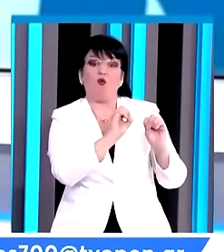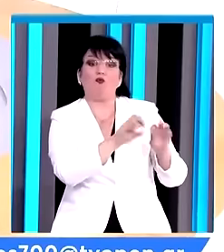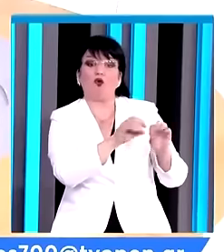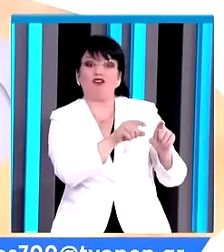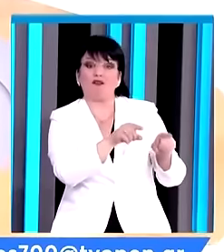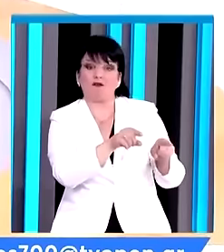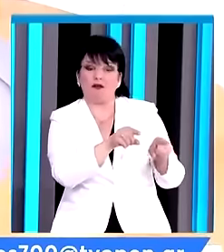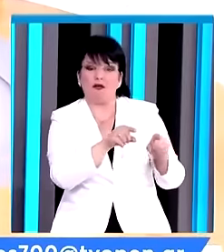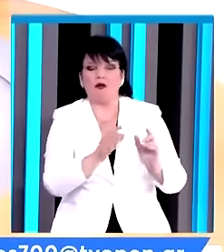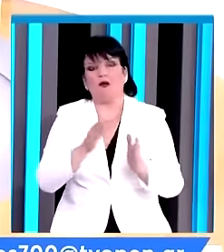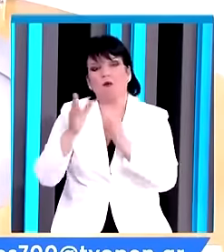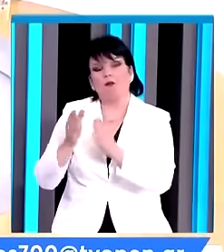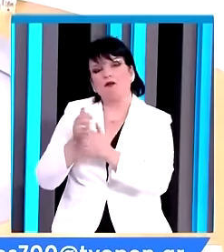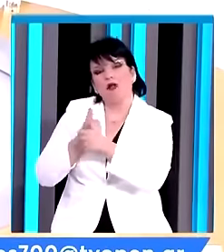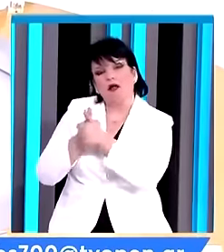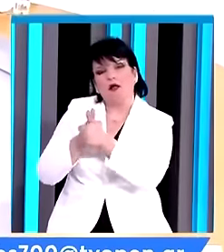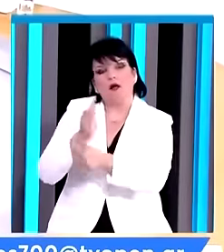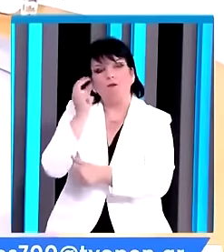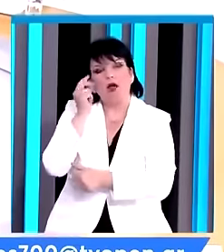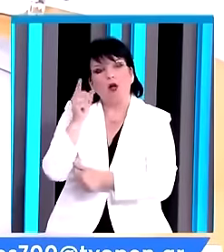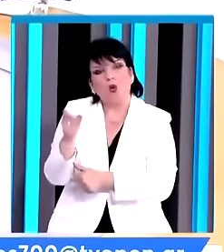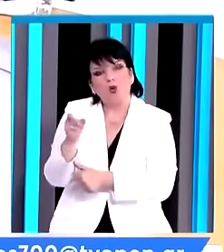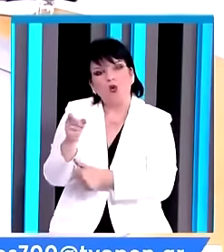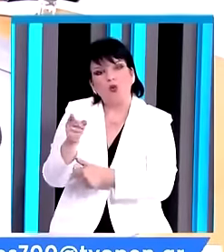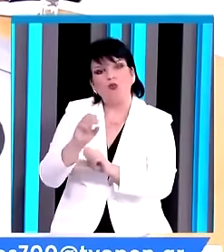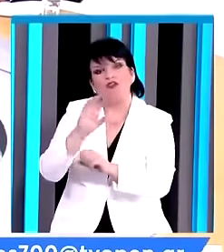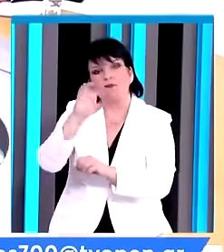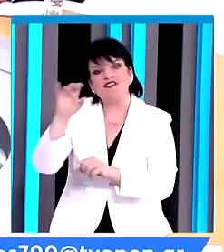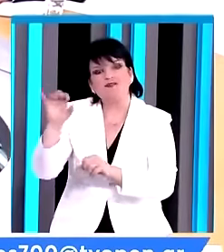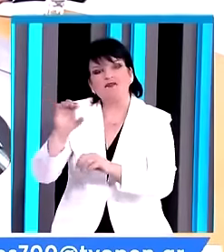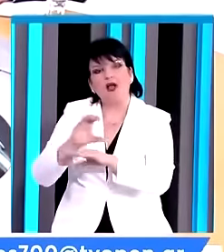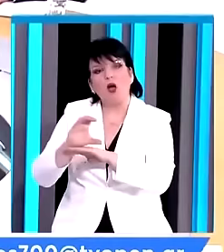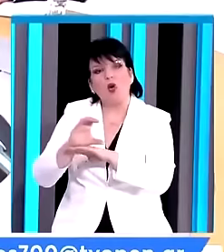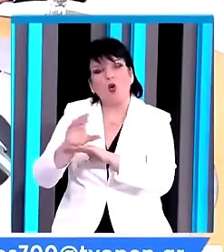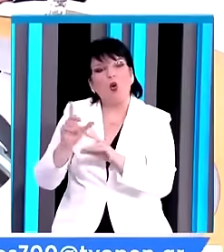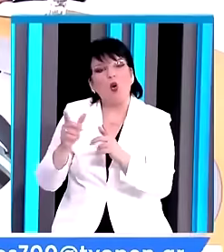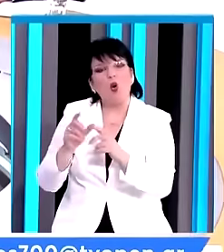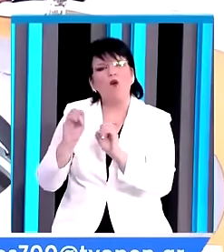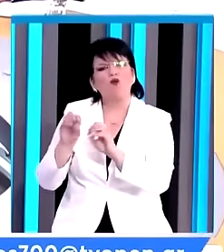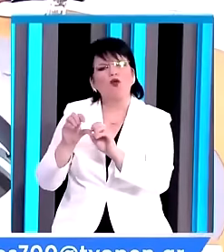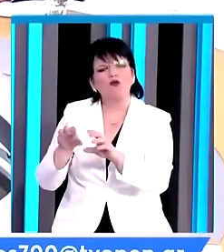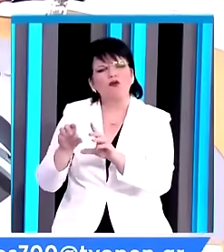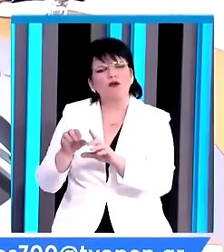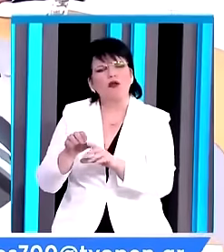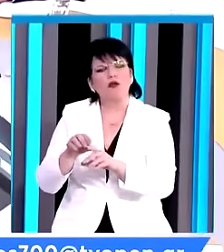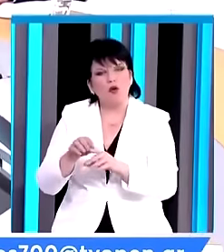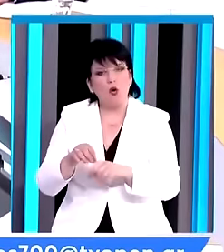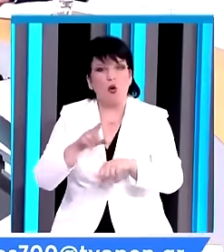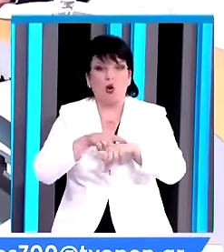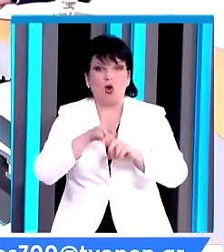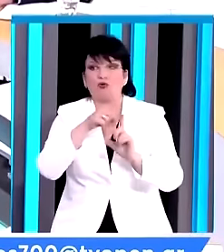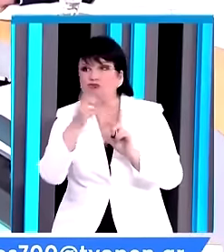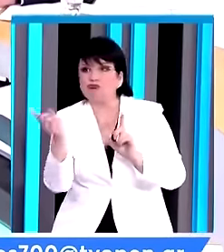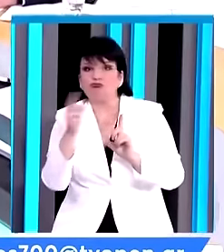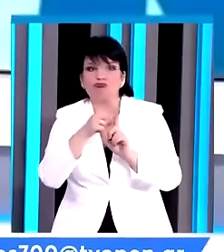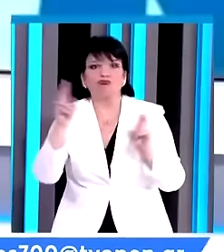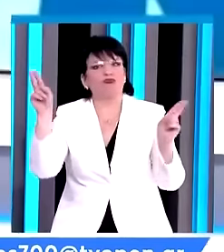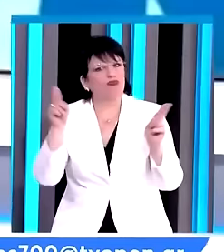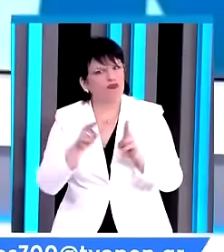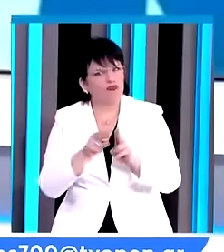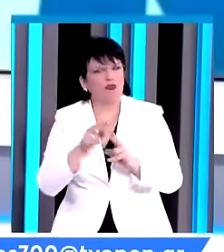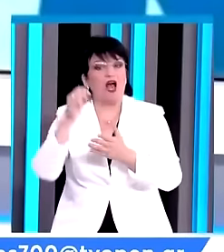αυτούς οι οποίοι πρέπει να μετακινηθούν μία και μία μισή ώρα για να πάνε σε ένα μεγάλο αστικό κέντρο να κάνουν φροντιστήριο. Αυτές οι πολιτικές